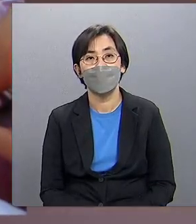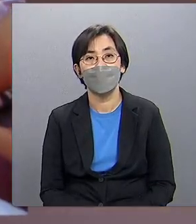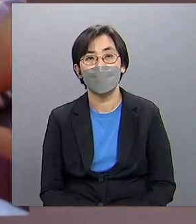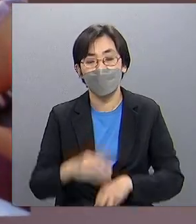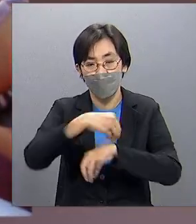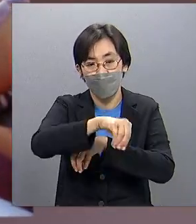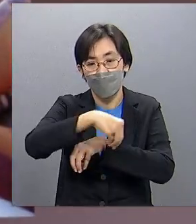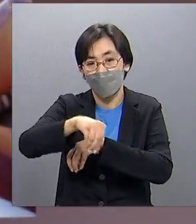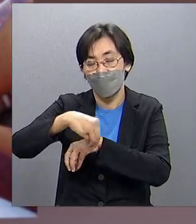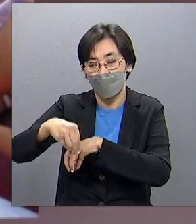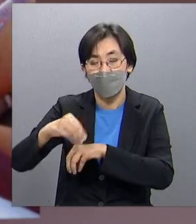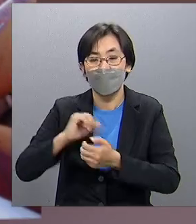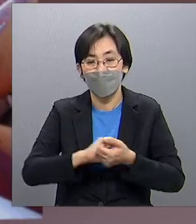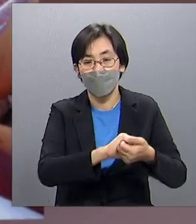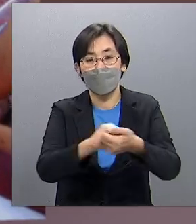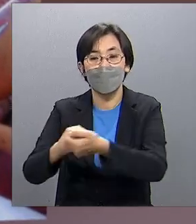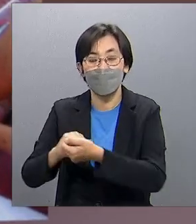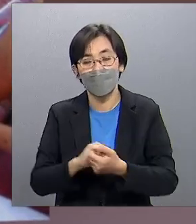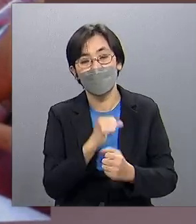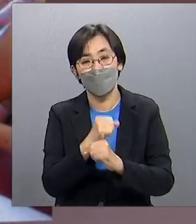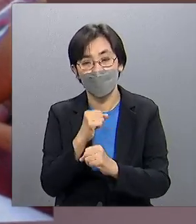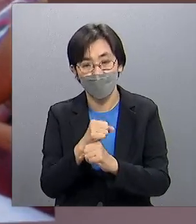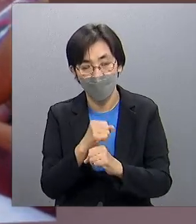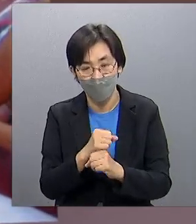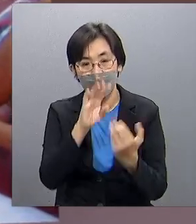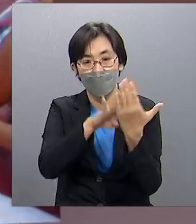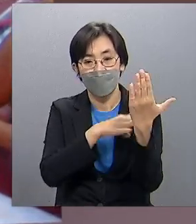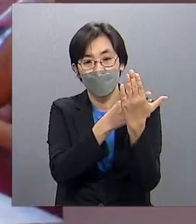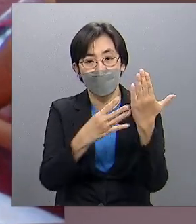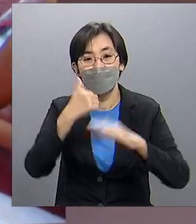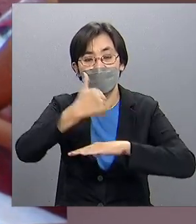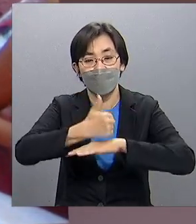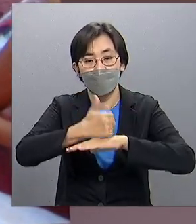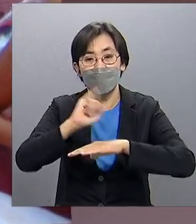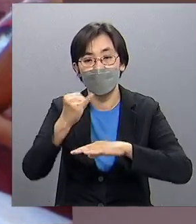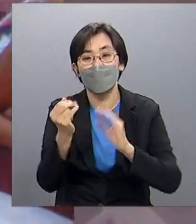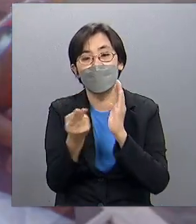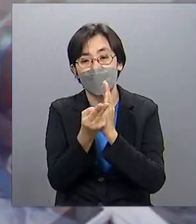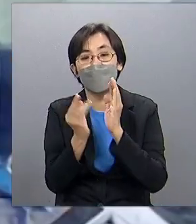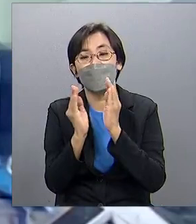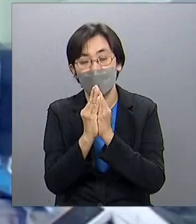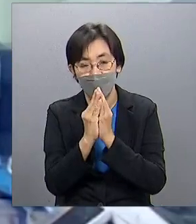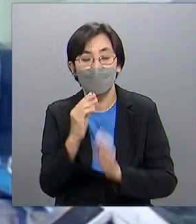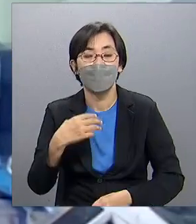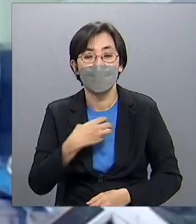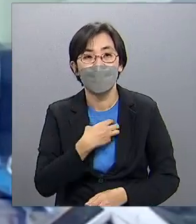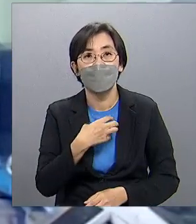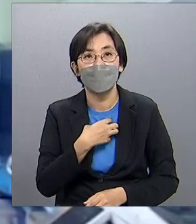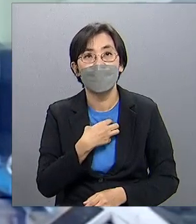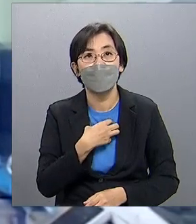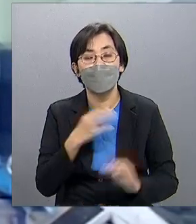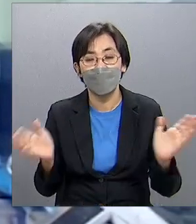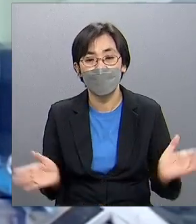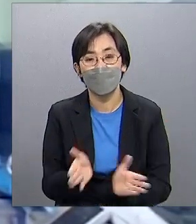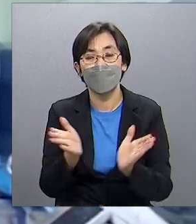ะแล้วก็ด้วยนโยบายของท่านผู้ว่าราชการจังหวัดหนองบัวลำภูที่ต้องการส่งเสริมให้เรือน